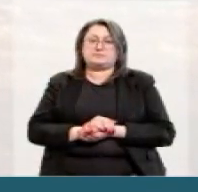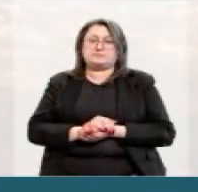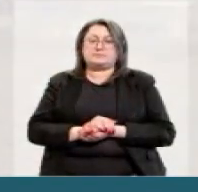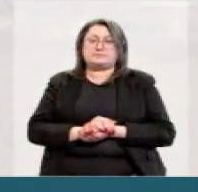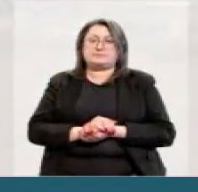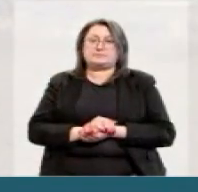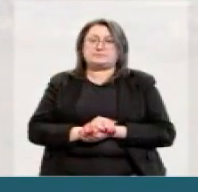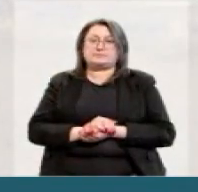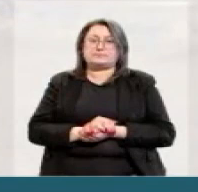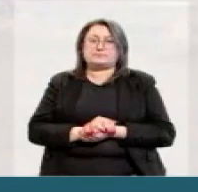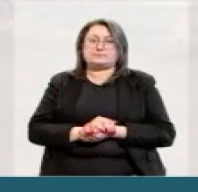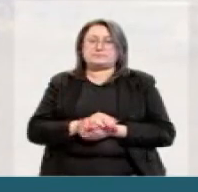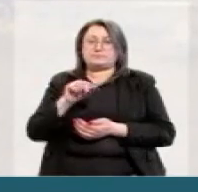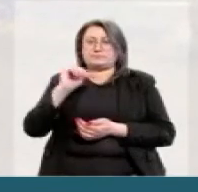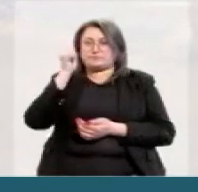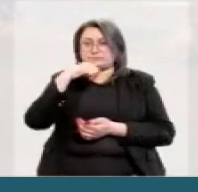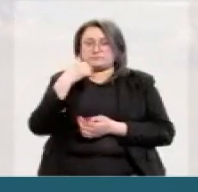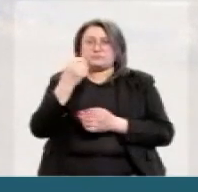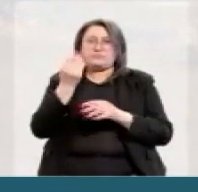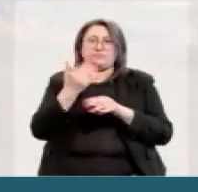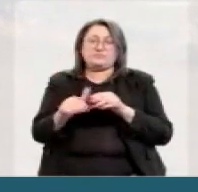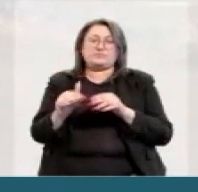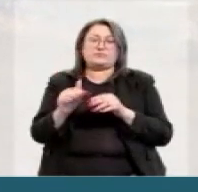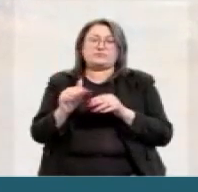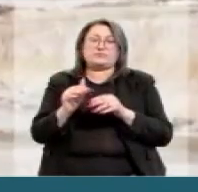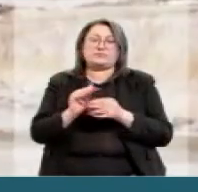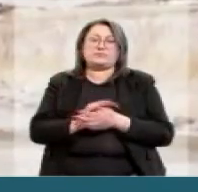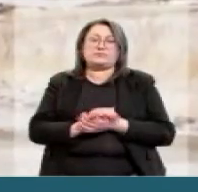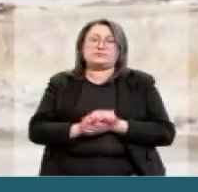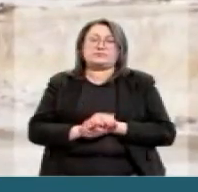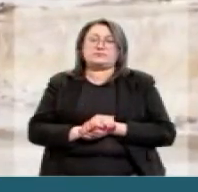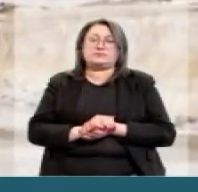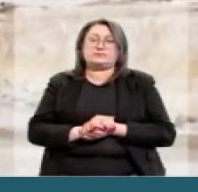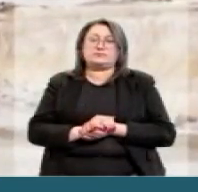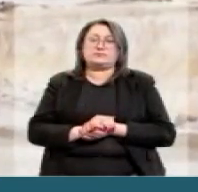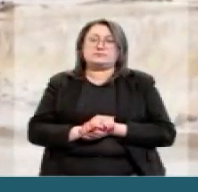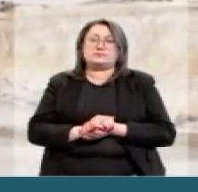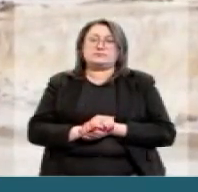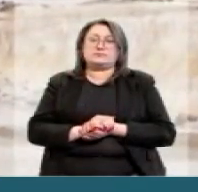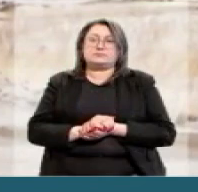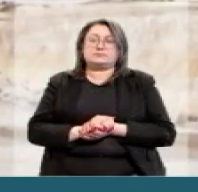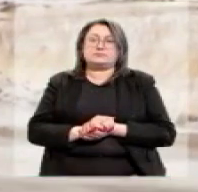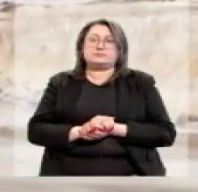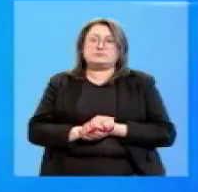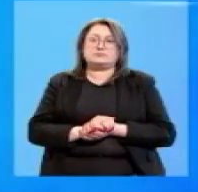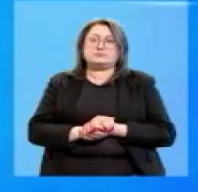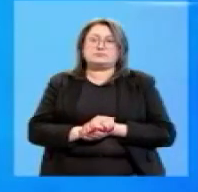келісім бұзылса, алған көмектің бәрін мемлекетке қайтарады. Дәуренбек Әбдібек, Қыдырәлі Ахметбеков, Қостанай телеарнасы.